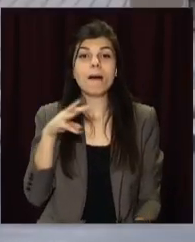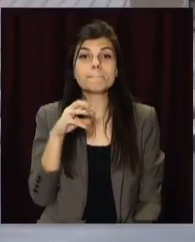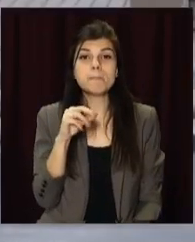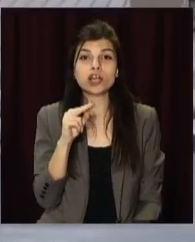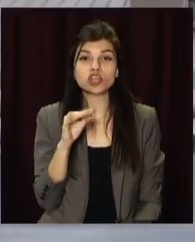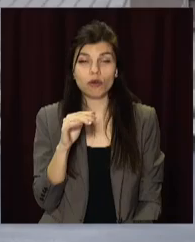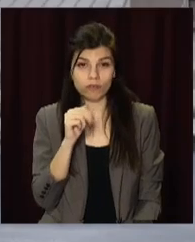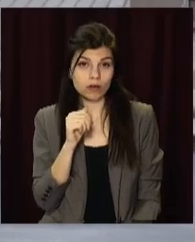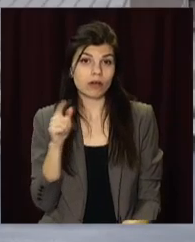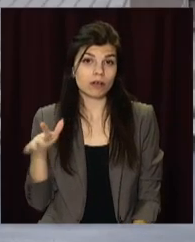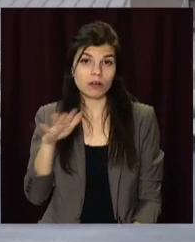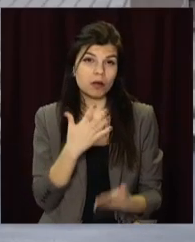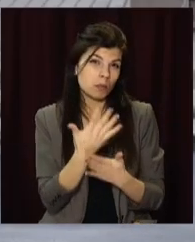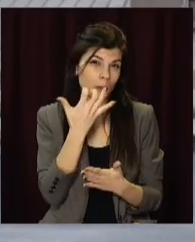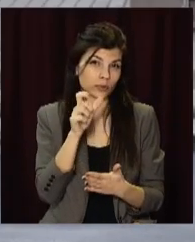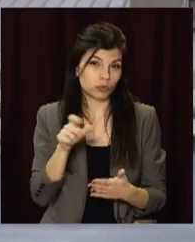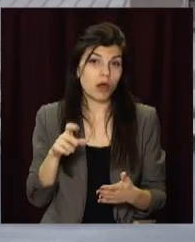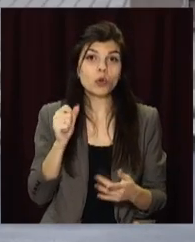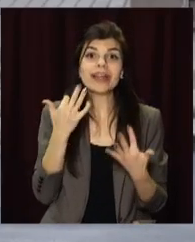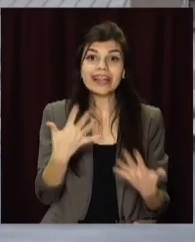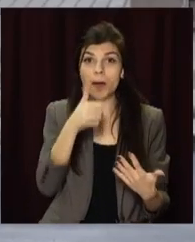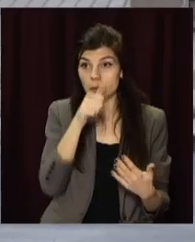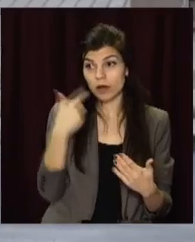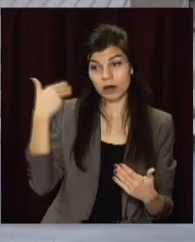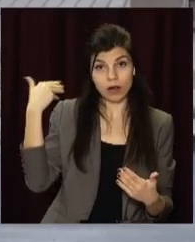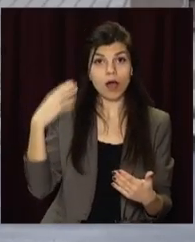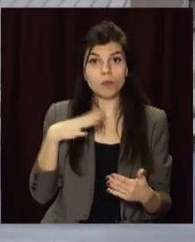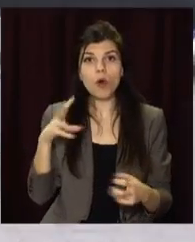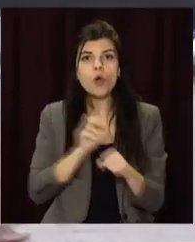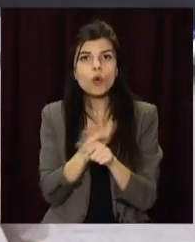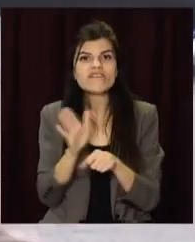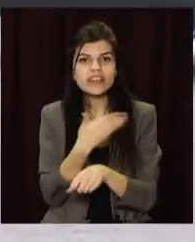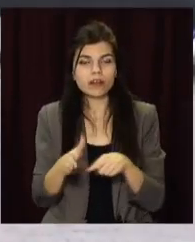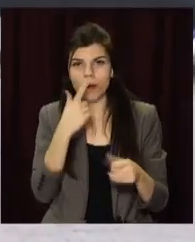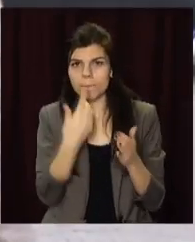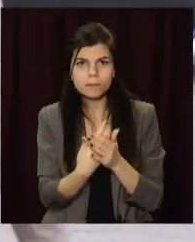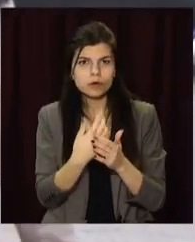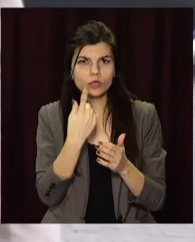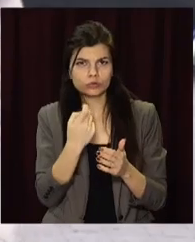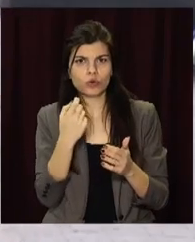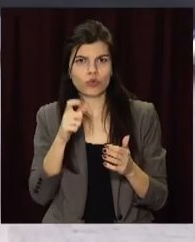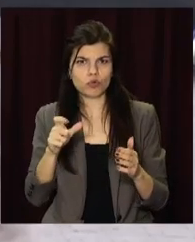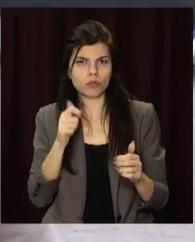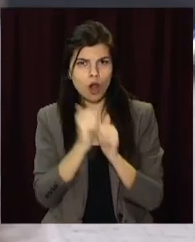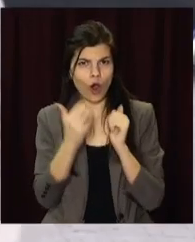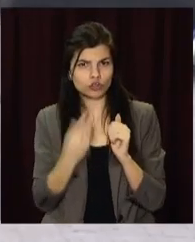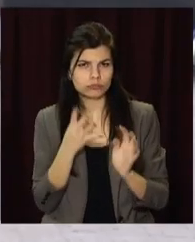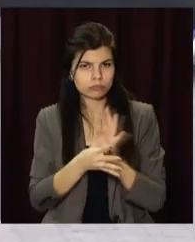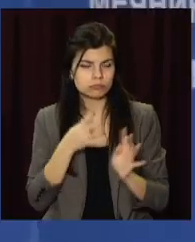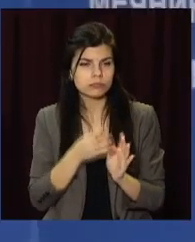лікарні Мечникова наразі майже півсотні пацієнтів, хоча ще кілька місяців тому щодня у ковід-відділеннях було щонайменше 100